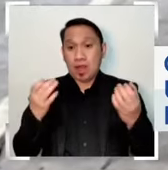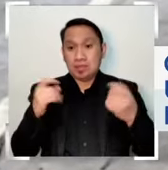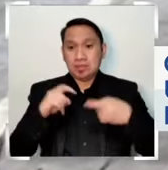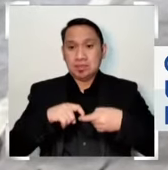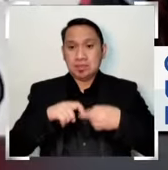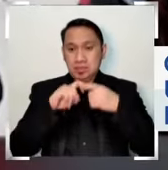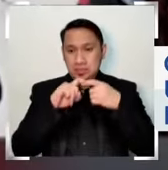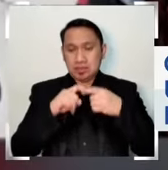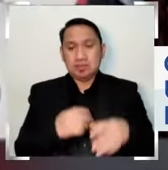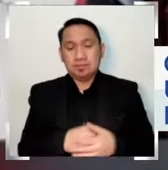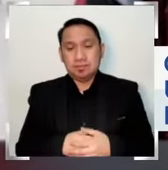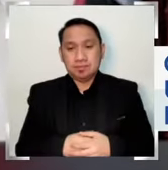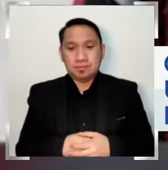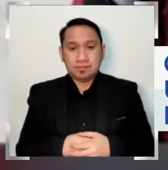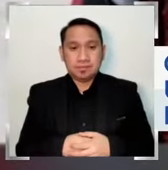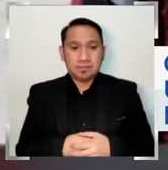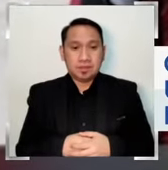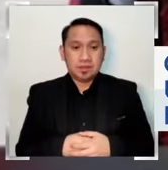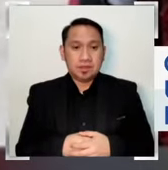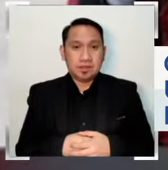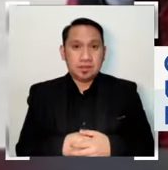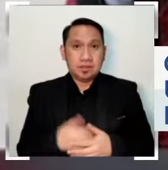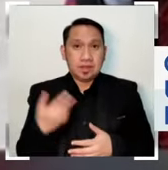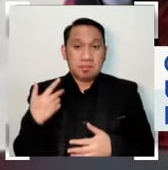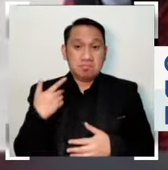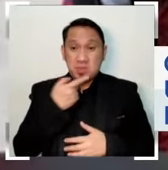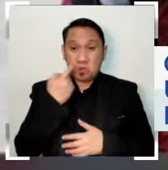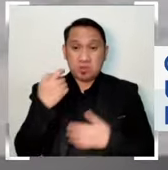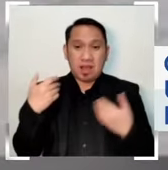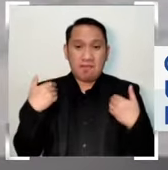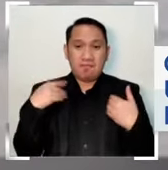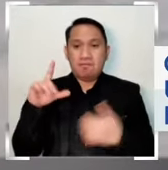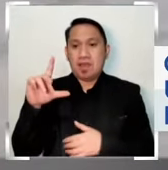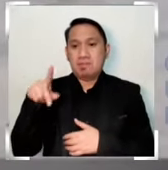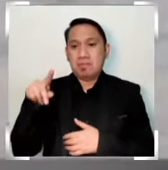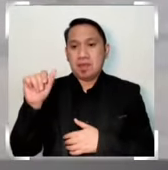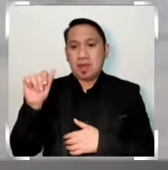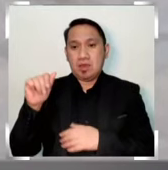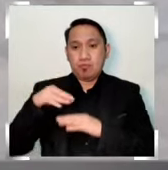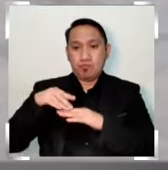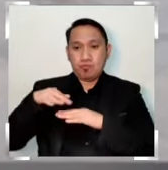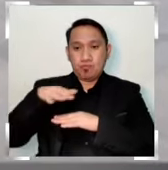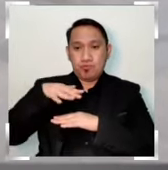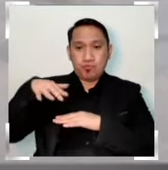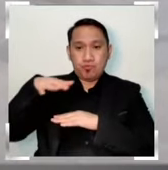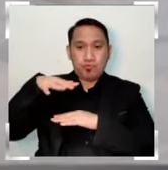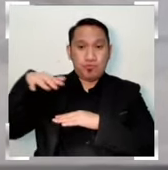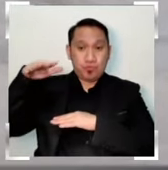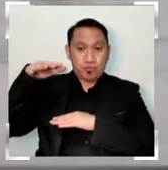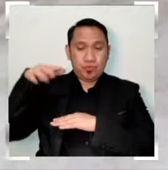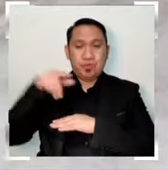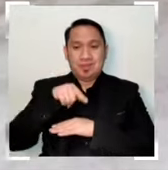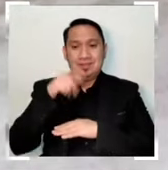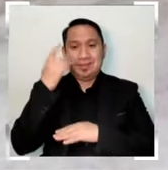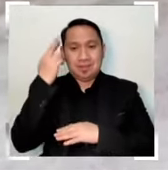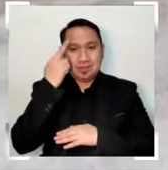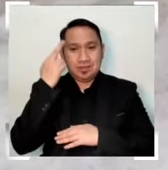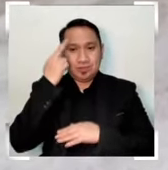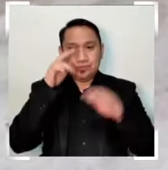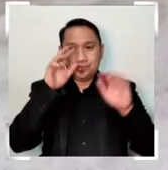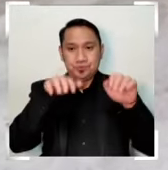Makilala. Epekto ng trough ng low pressure area sa labas ng Philippine Area of Responsibility ang pag-ulan sa ilang bahagi ng